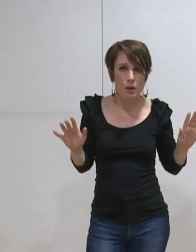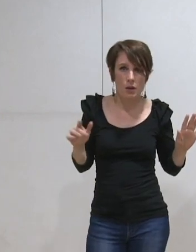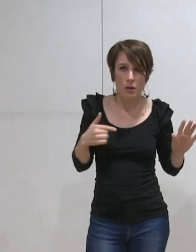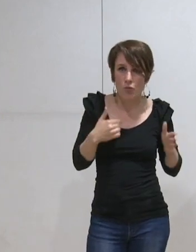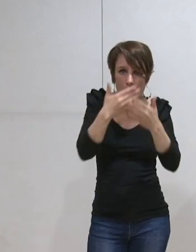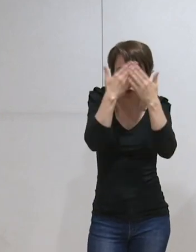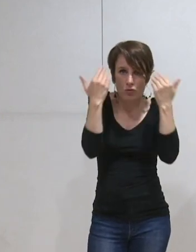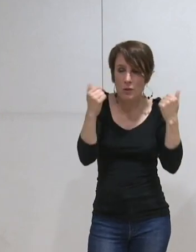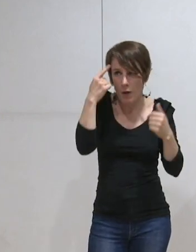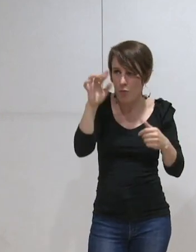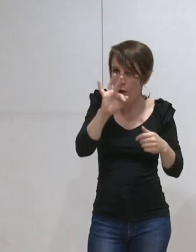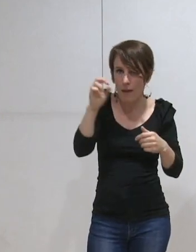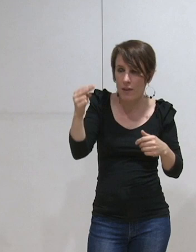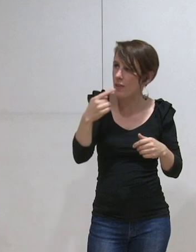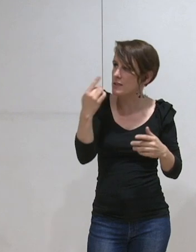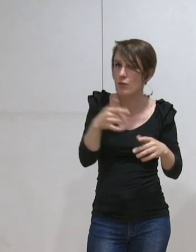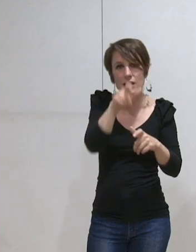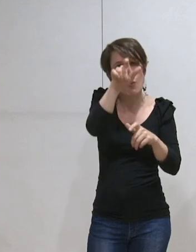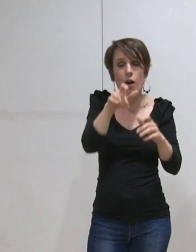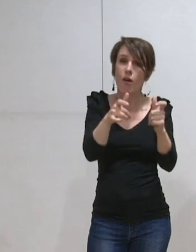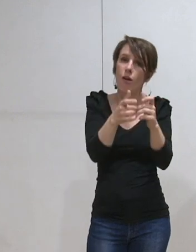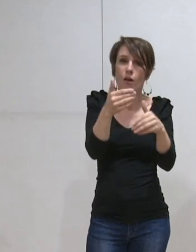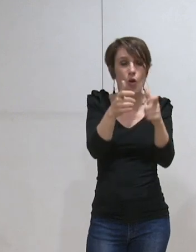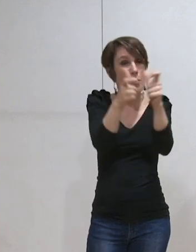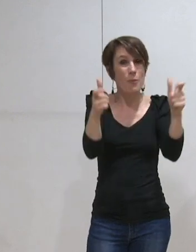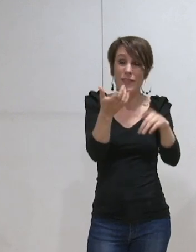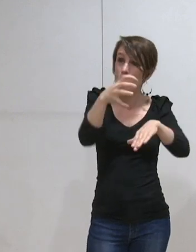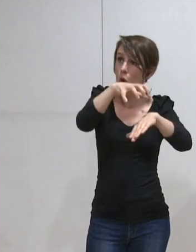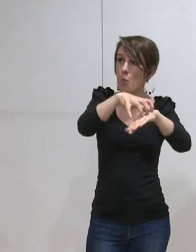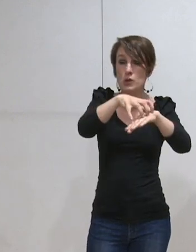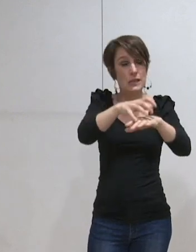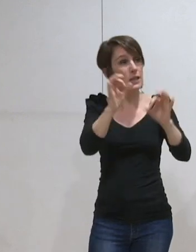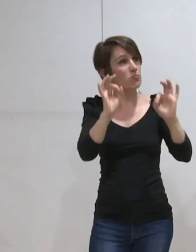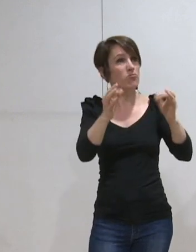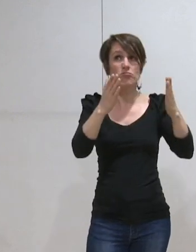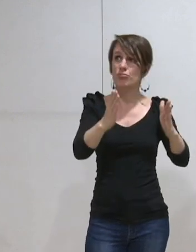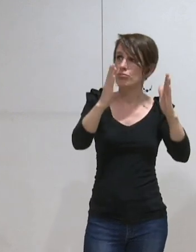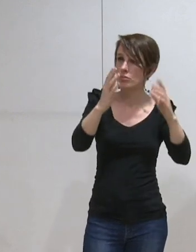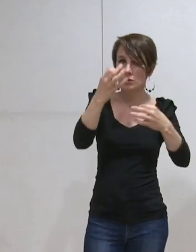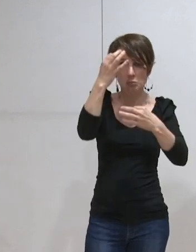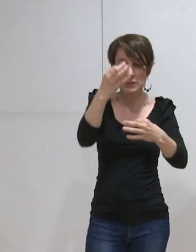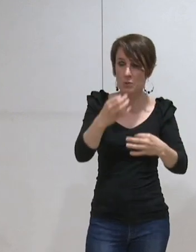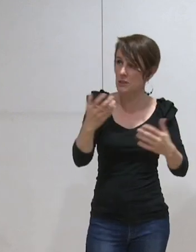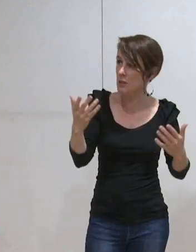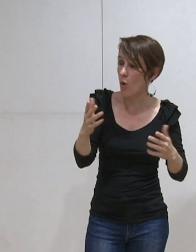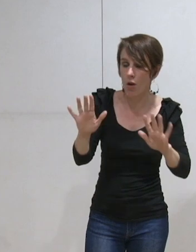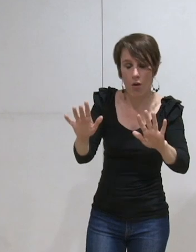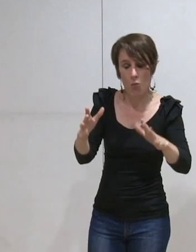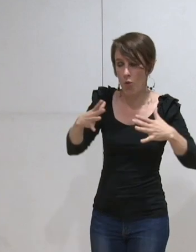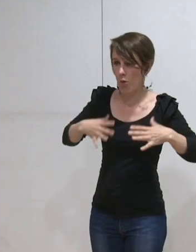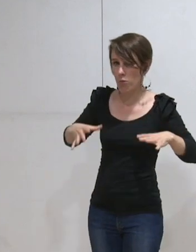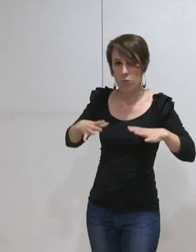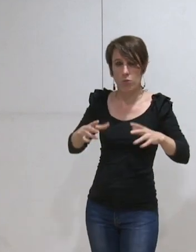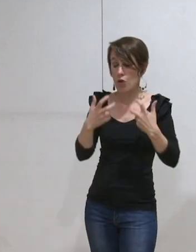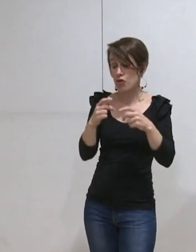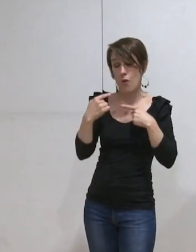le Front national en terme de dignité patrimoniale en ce qui concerne les mosquées et je ne souhaite pas ouvrir ce débat là